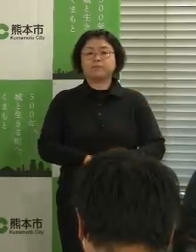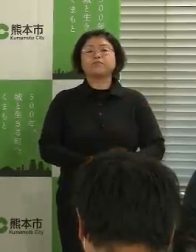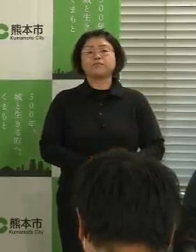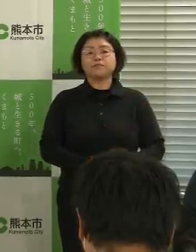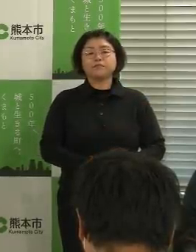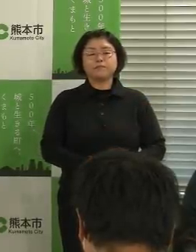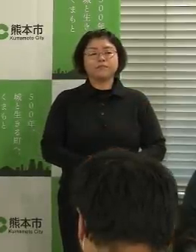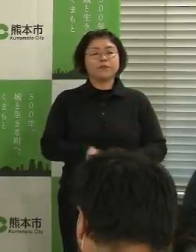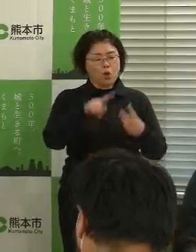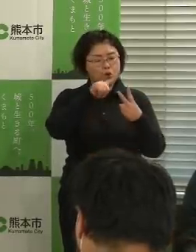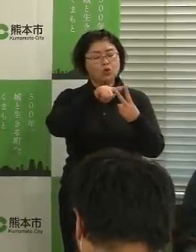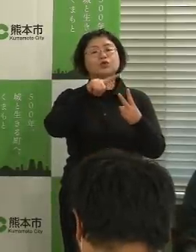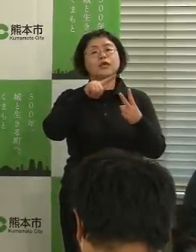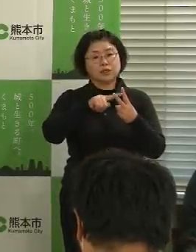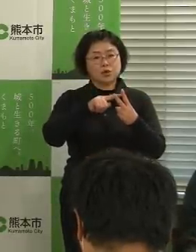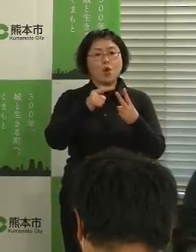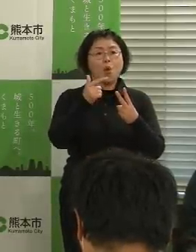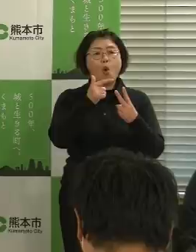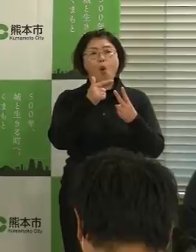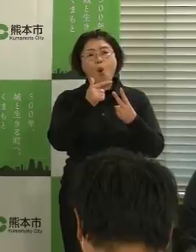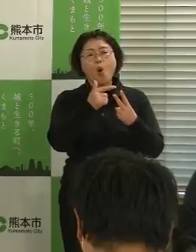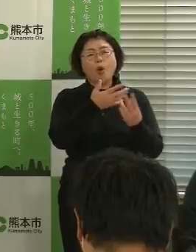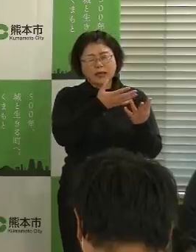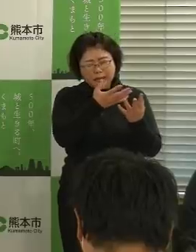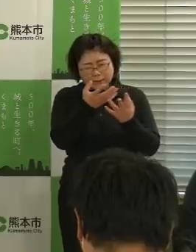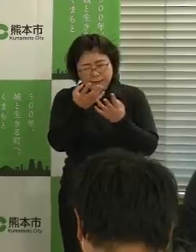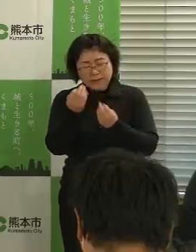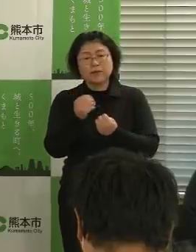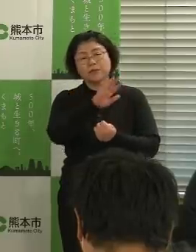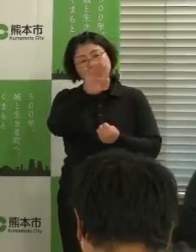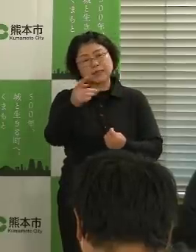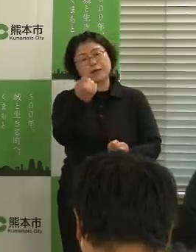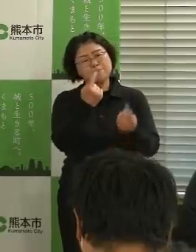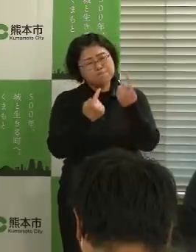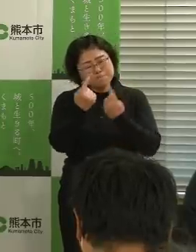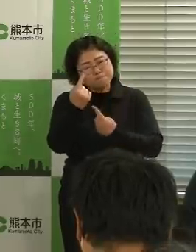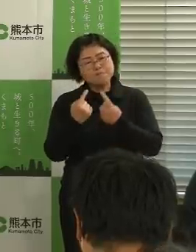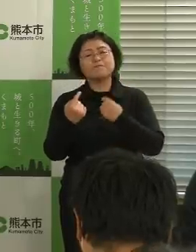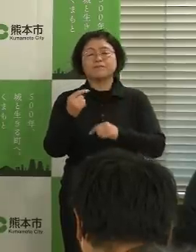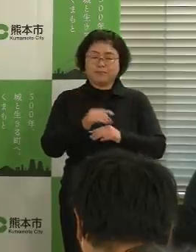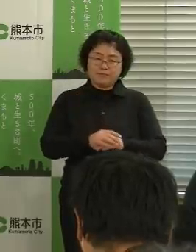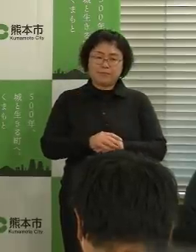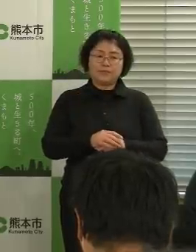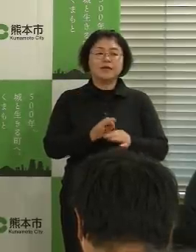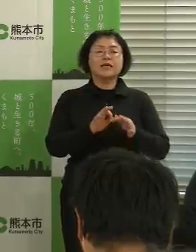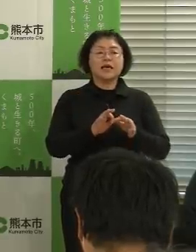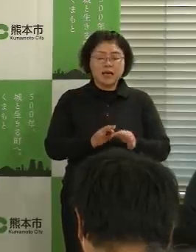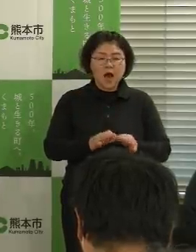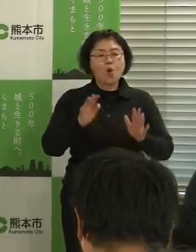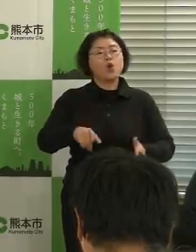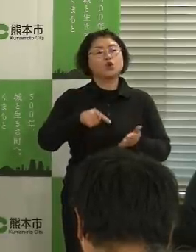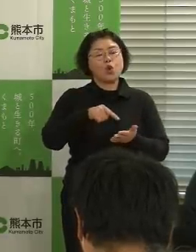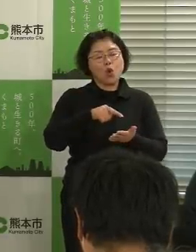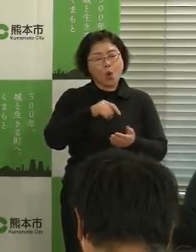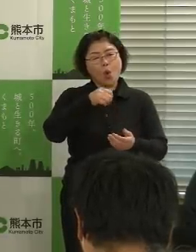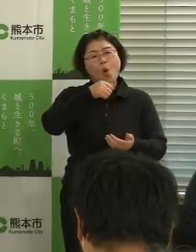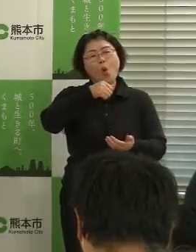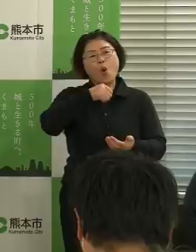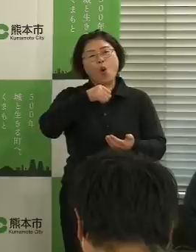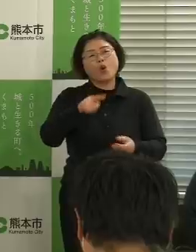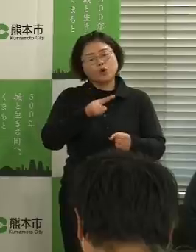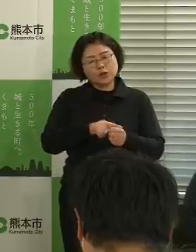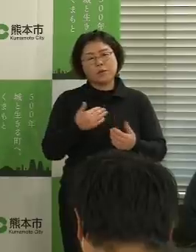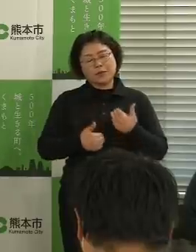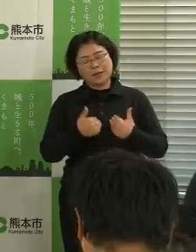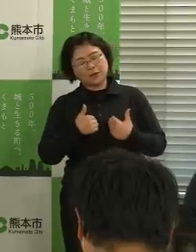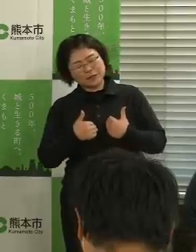この2つのイベントは多くの皆様に親しまれておりまして、 今年も楽しみにされていた方